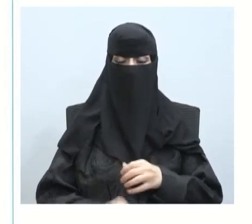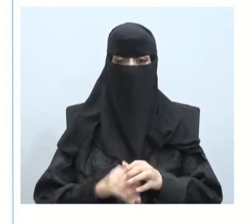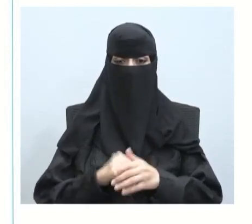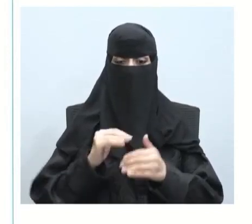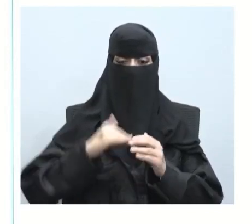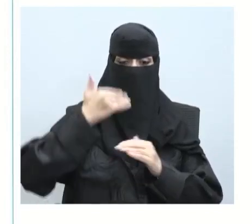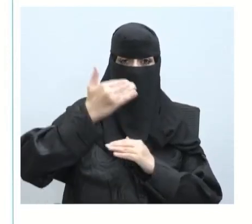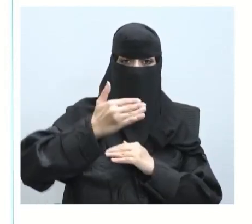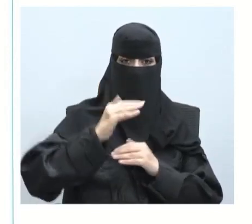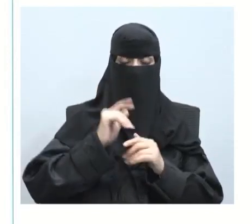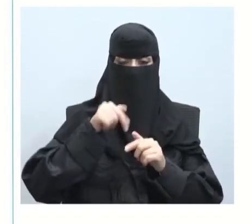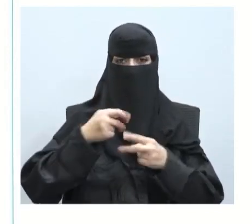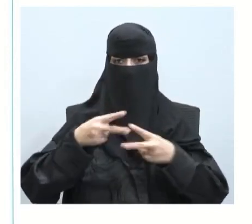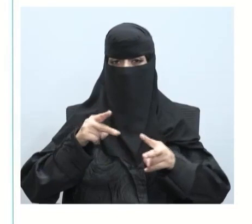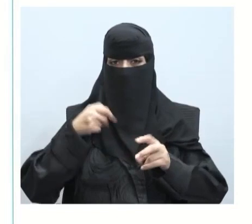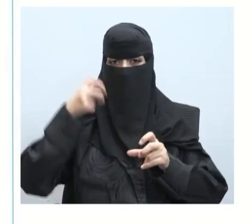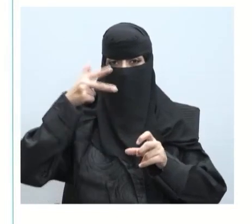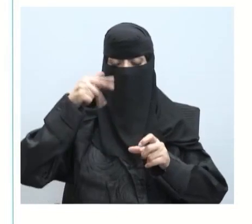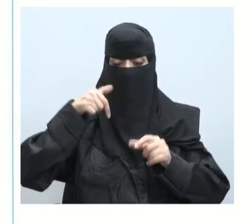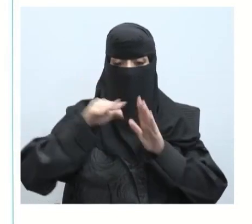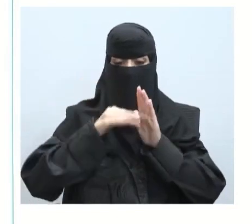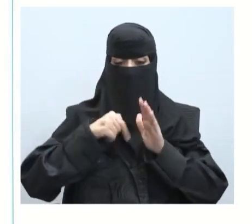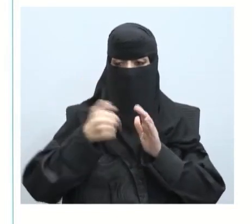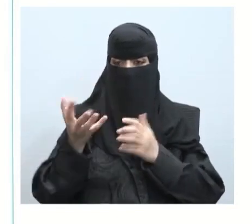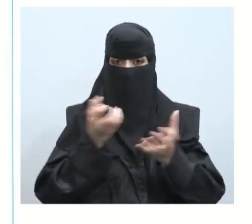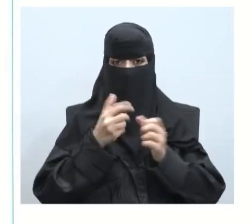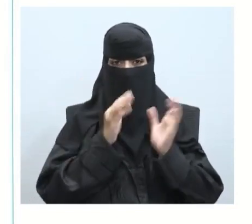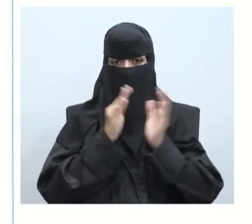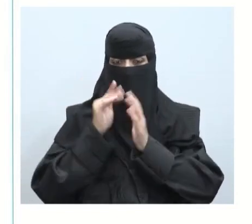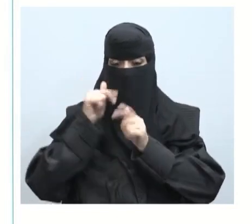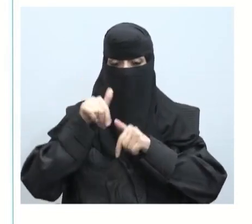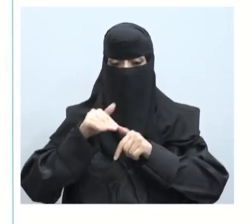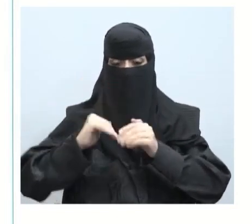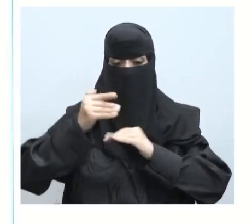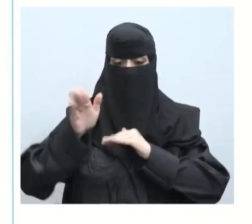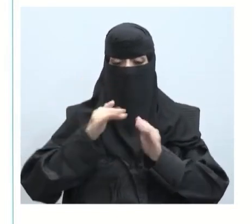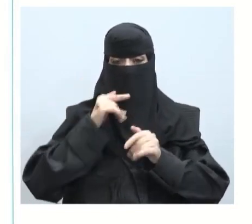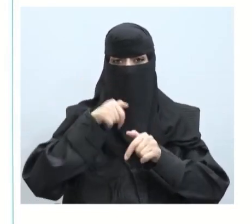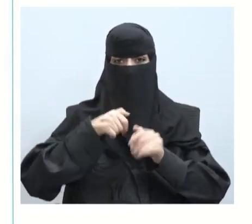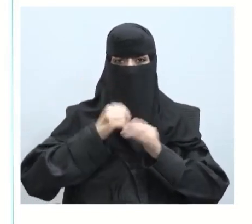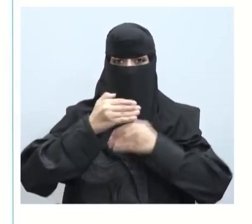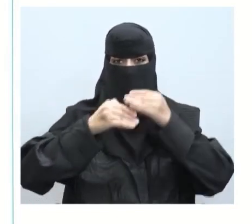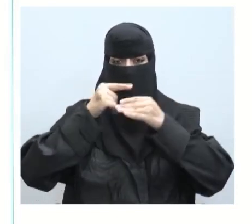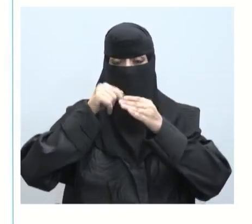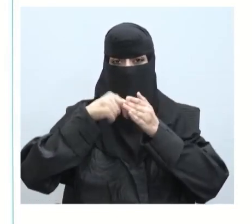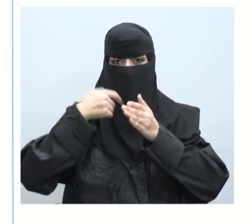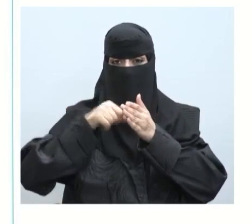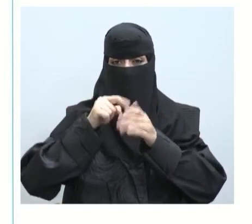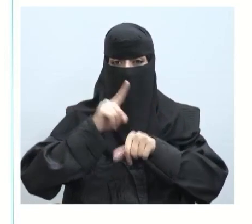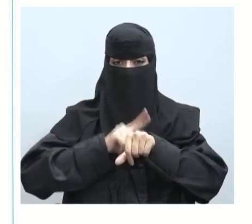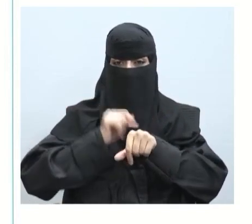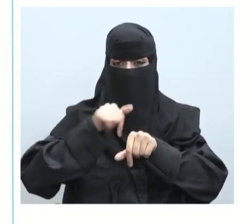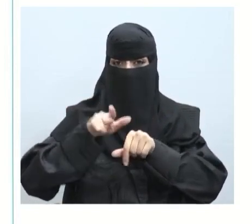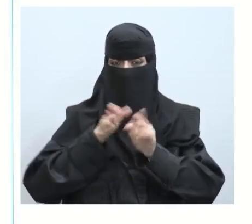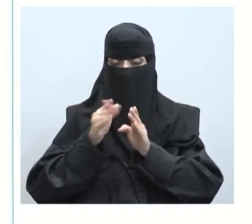بعد ذلك في بداية المقطع البرمجي نقوم باستيراد الحزم التالية الـ DateTime، تقوم بإنشاء طوابع زمنية للرسائل، والـ